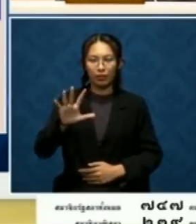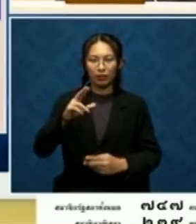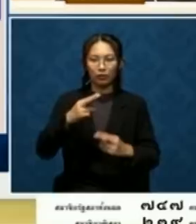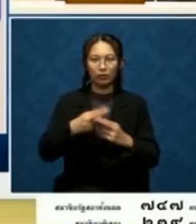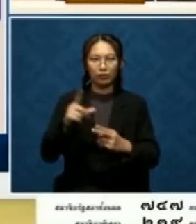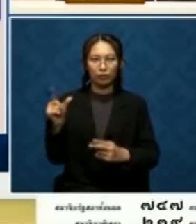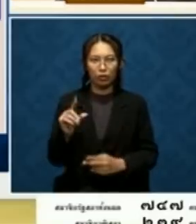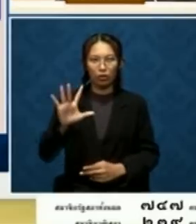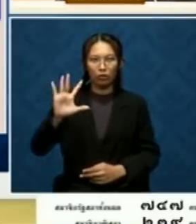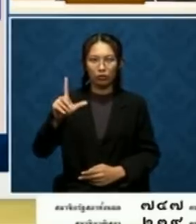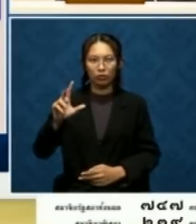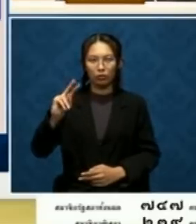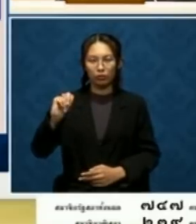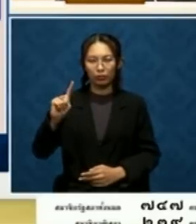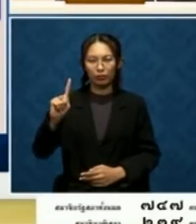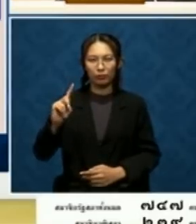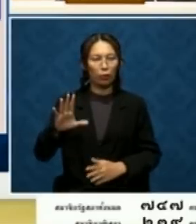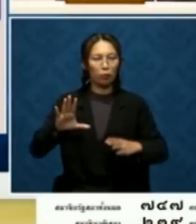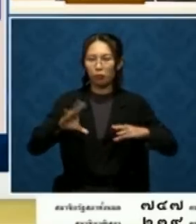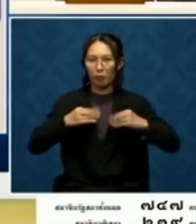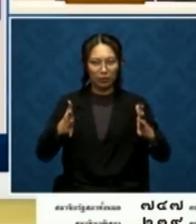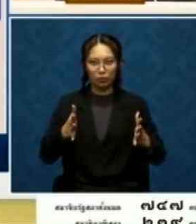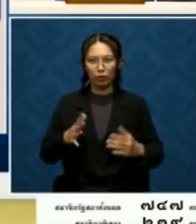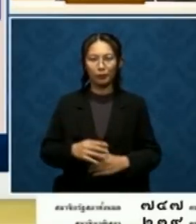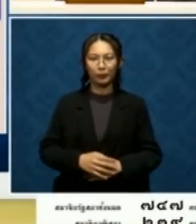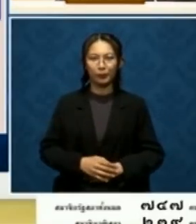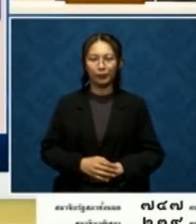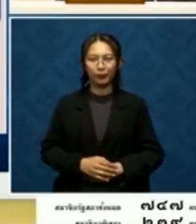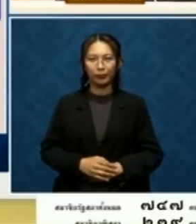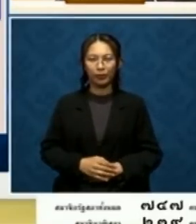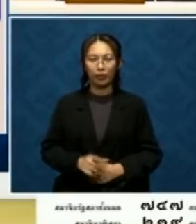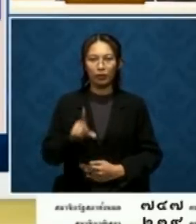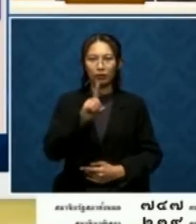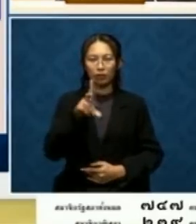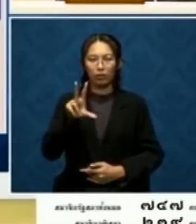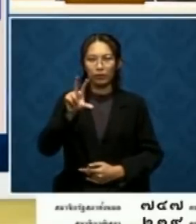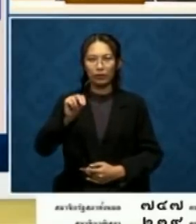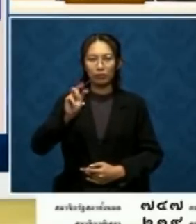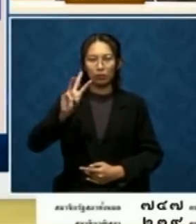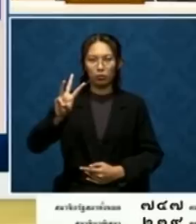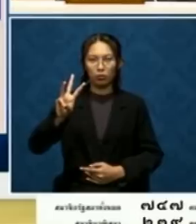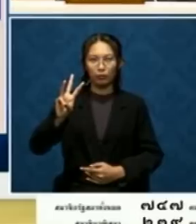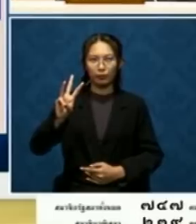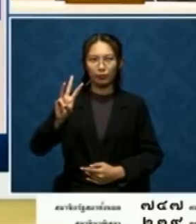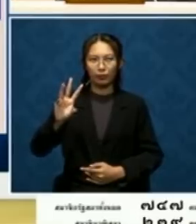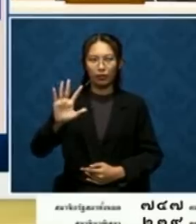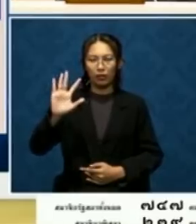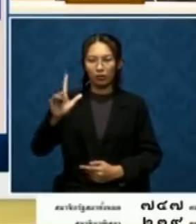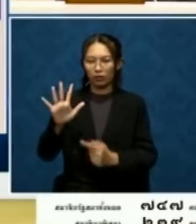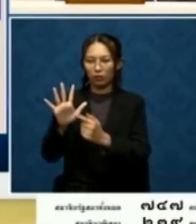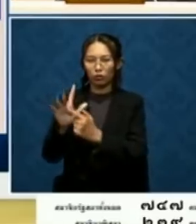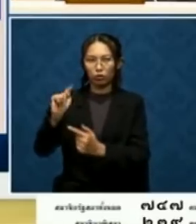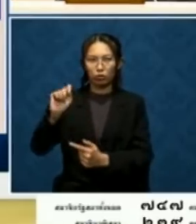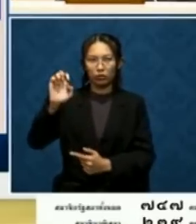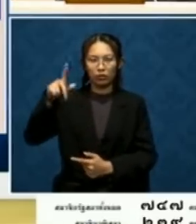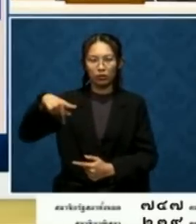ที่ที่ดูเกี่ยวกับเรื่องสถาบันพระมหากษัตริย์เนี่ยแต่ท่าทีคนที่ผมเห็นทั้งหมดอ ่ะ ผม